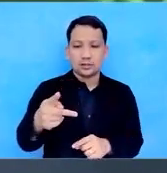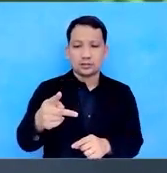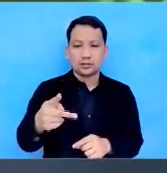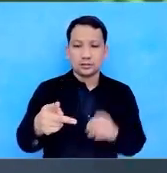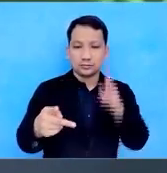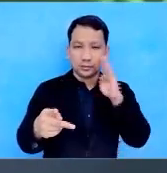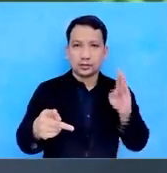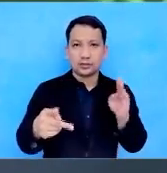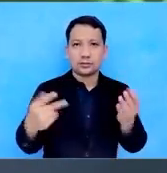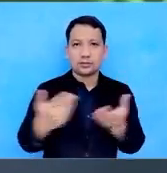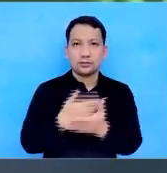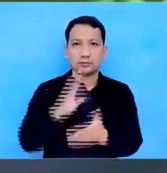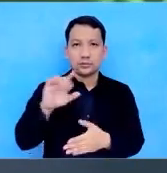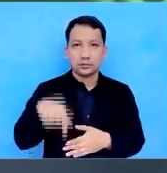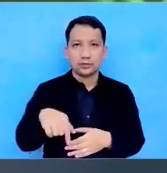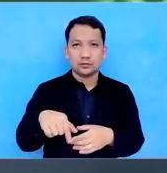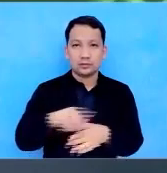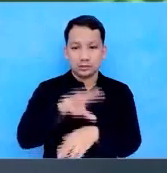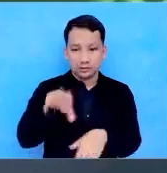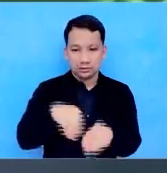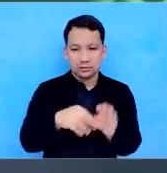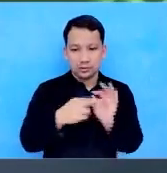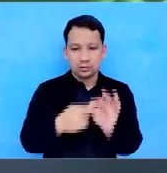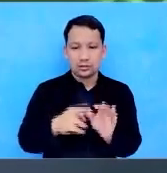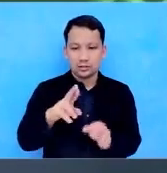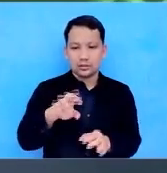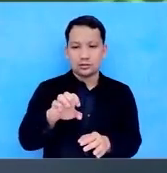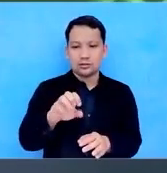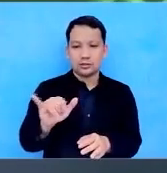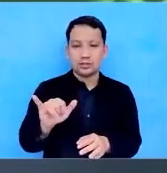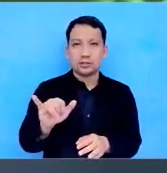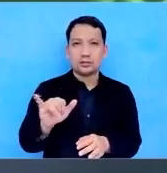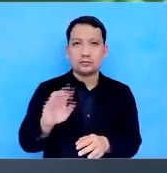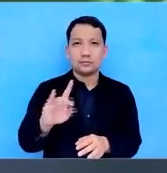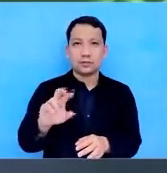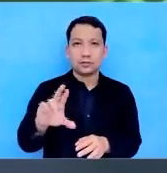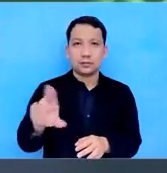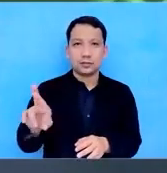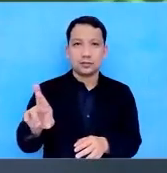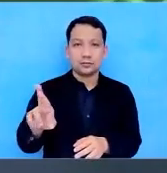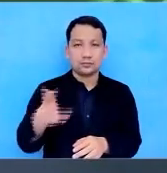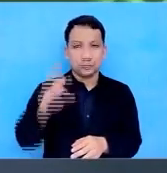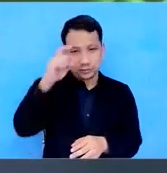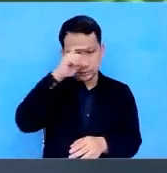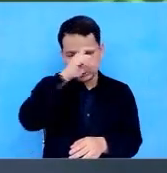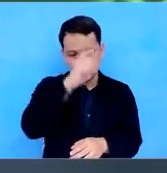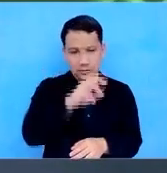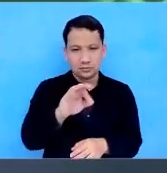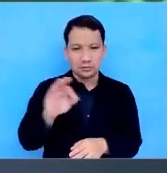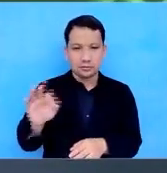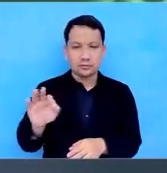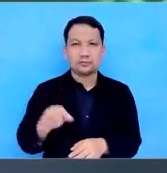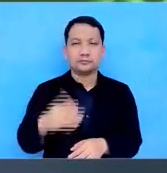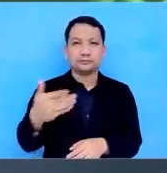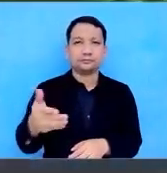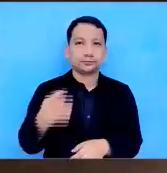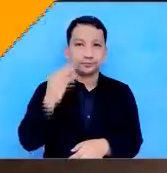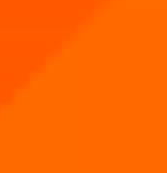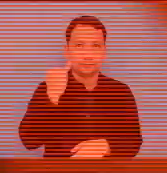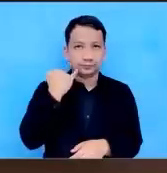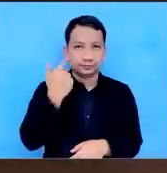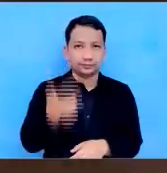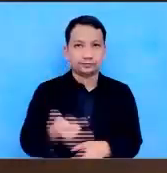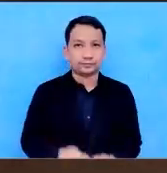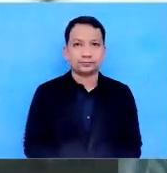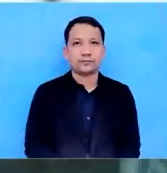sa Batang Quiapo, gaganap na Ray Valera sa Summer MMFF. Nasa frontline ng balitang yan si MJ Marfoni. Anak